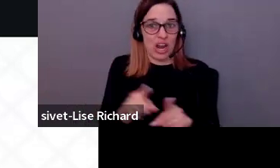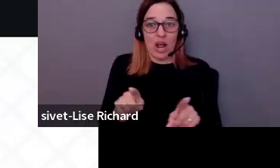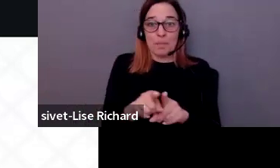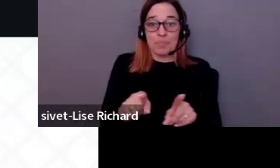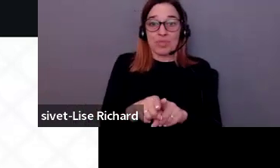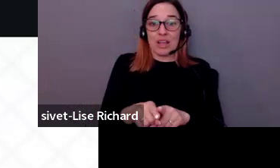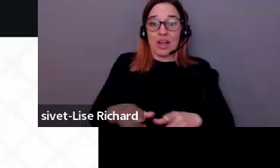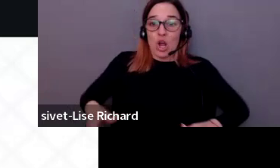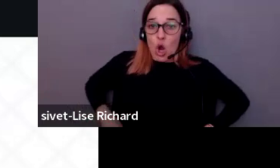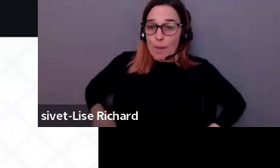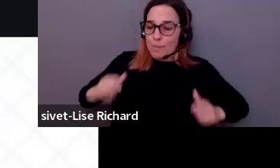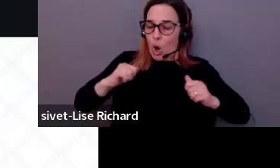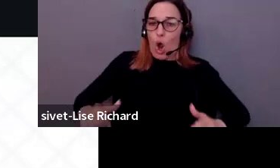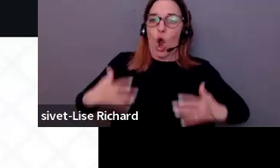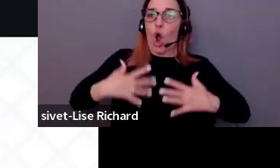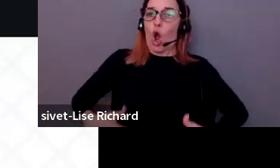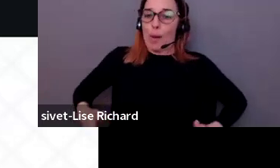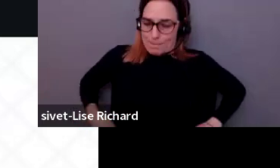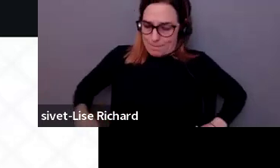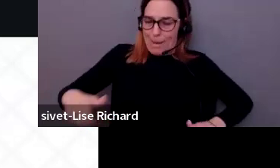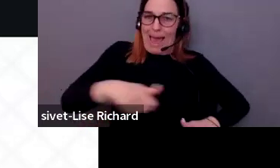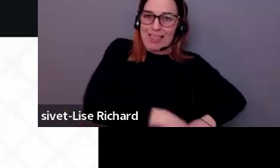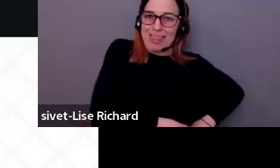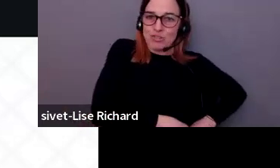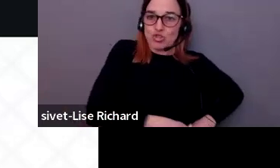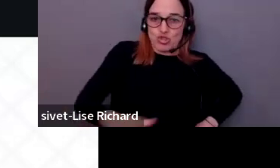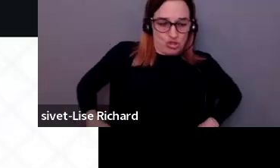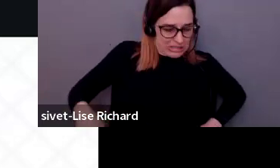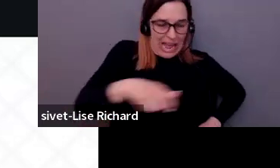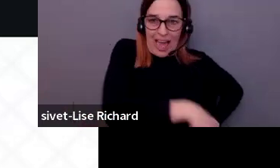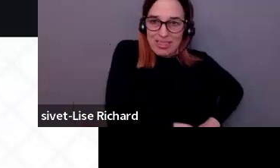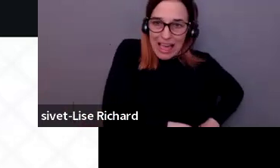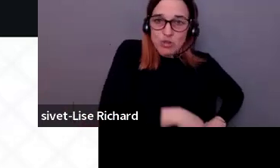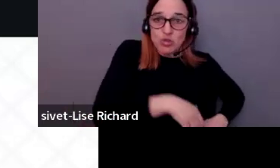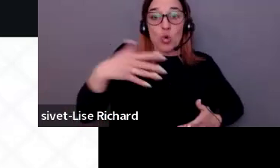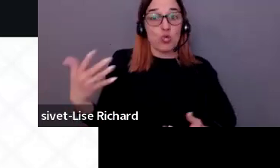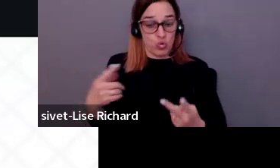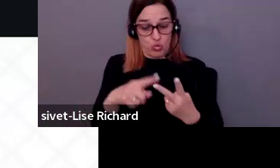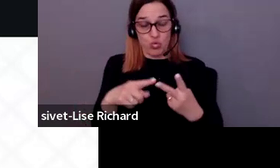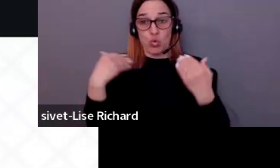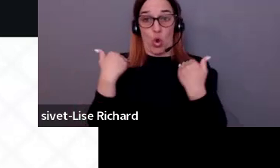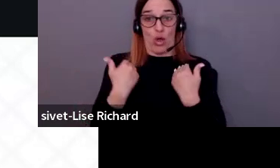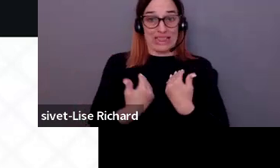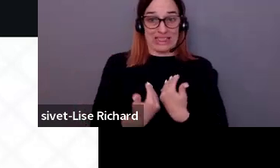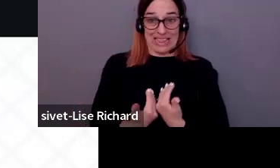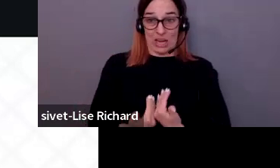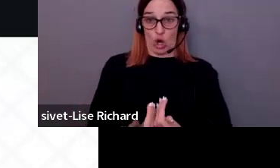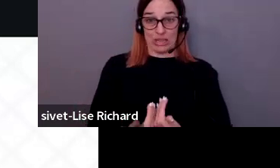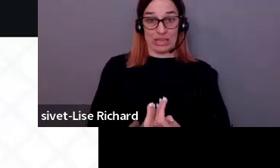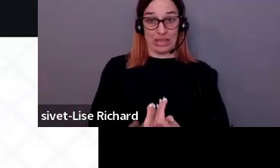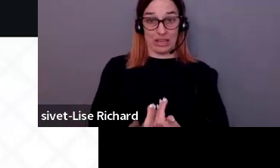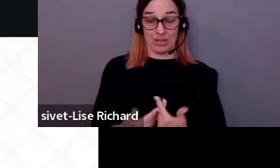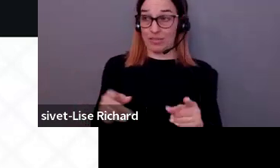qu'on vient attacher à la taille, on va mettre notre taille en valeur. Mettre un décolleté, comme ça, on va